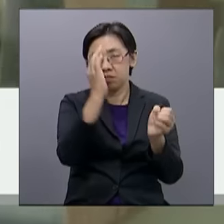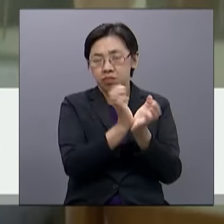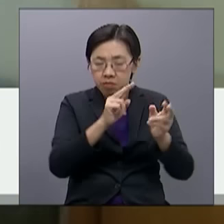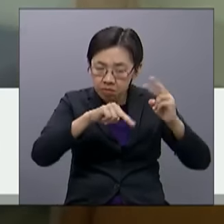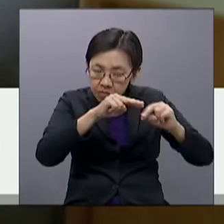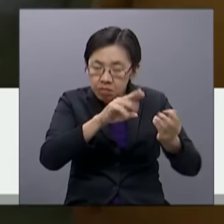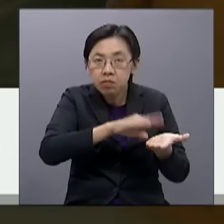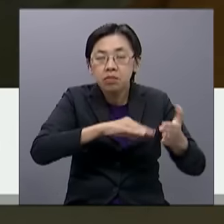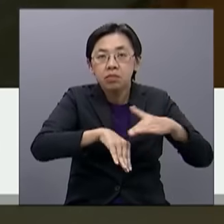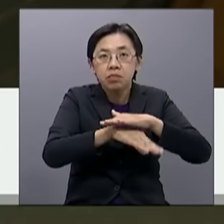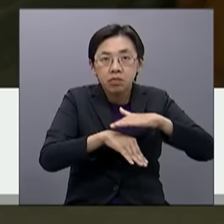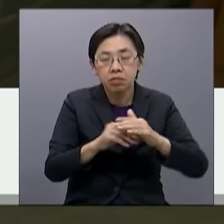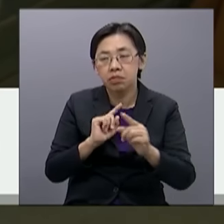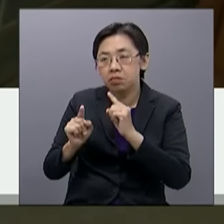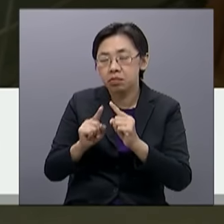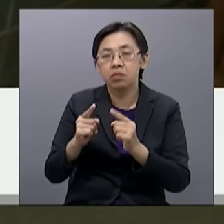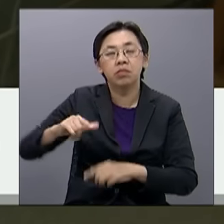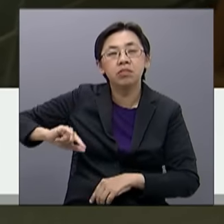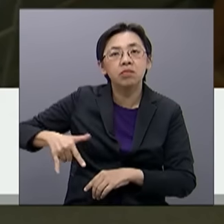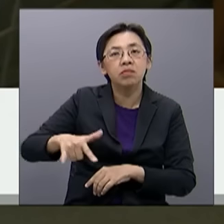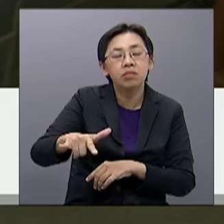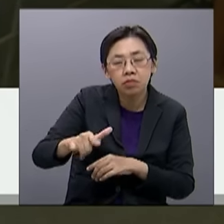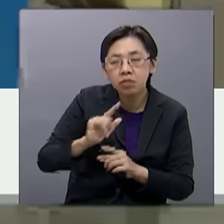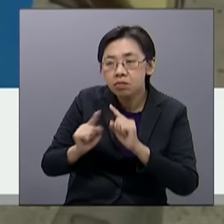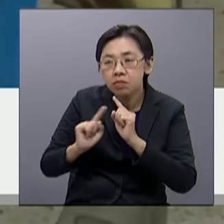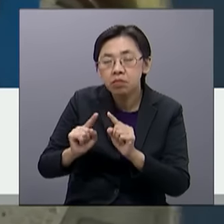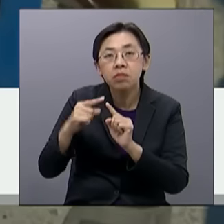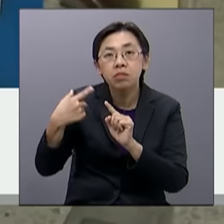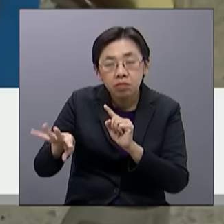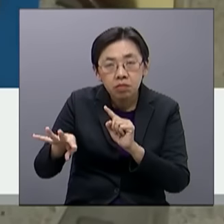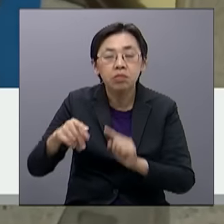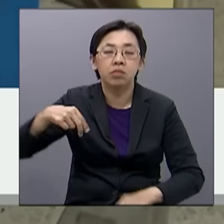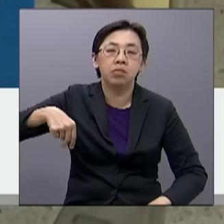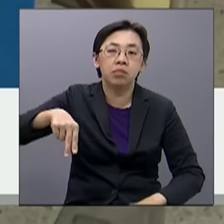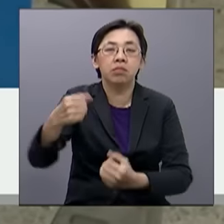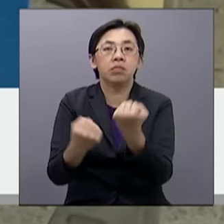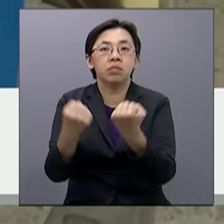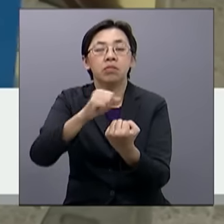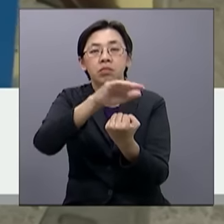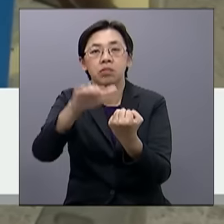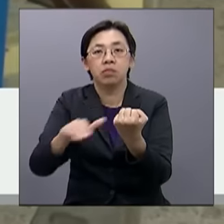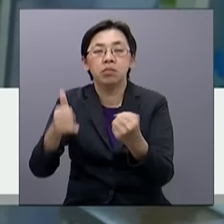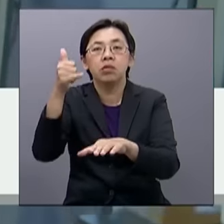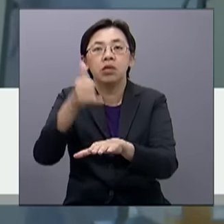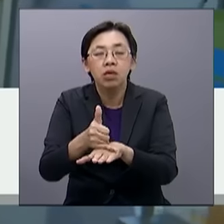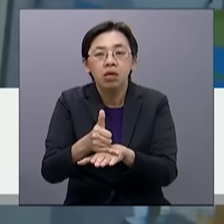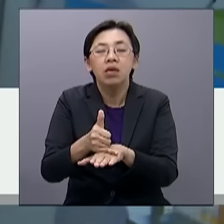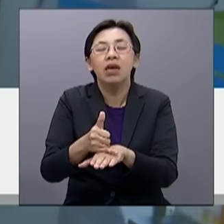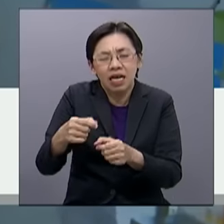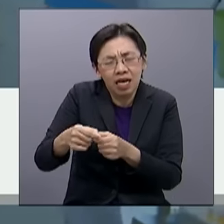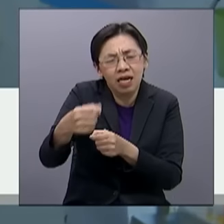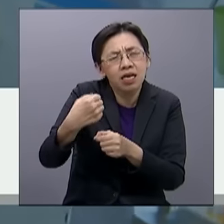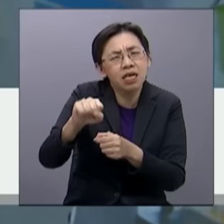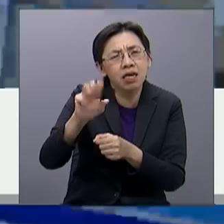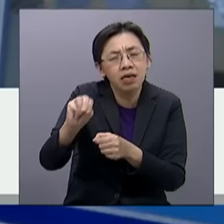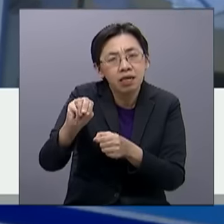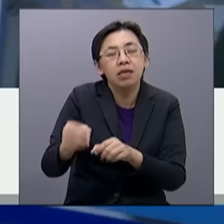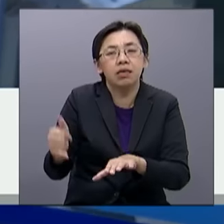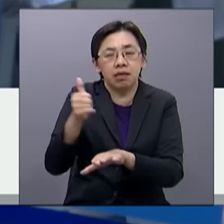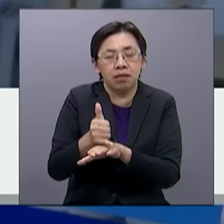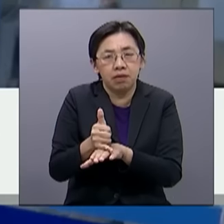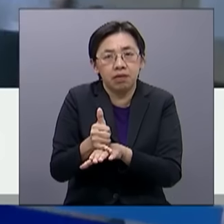กับคนขับรถตุ๊กๆสาธารณะจากนั้นก็เดินไปขึ้นรถกระบะที่จอดอยู่ห่างไปประมาณสัก10เมตรแล้วก็ขึ้นร